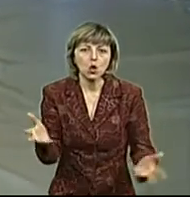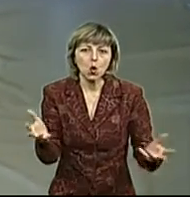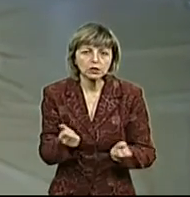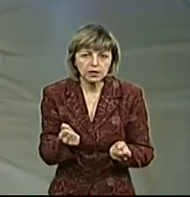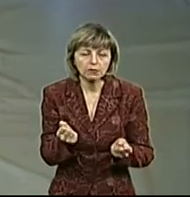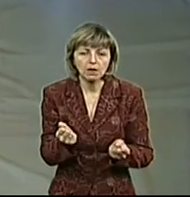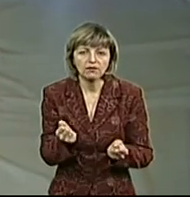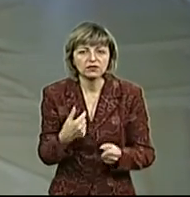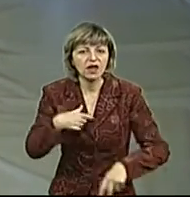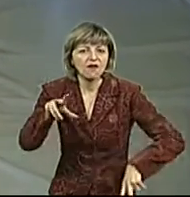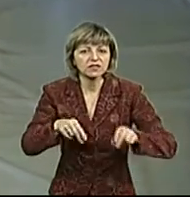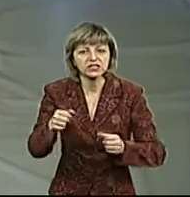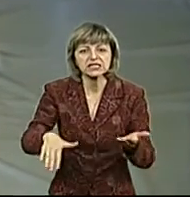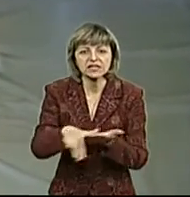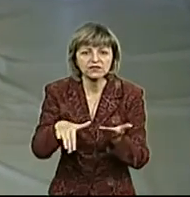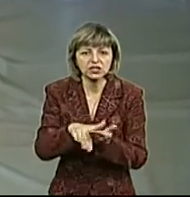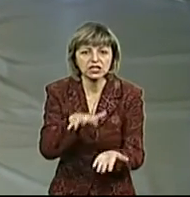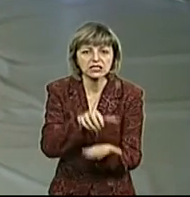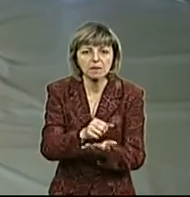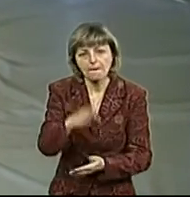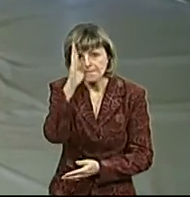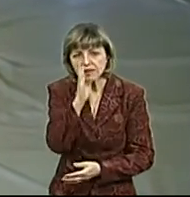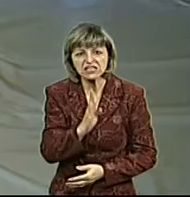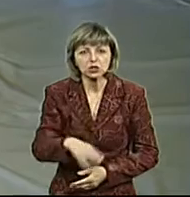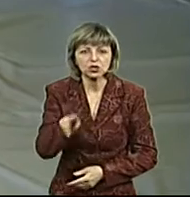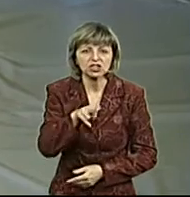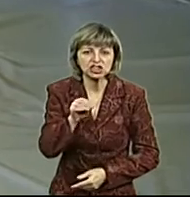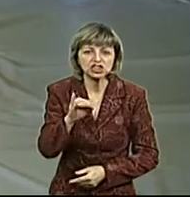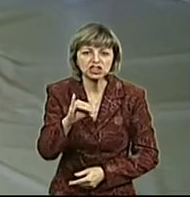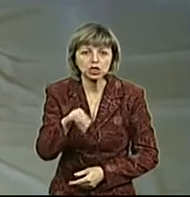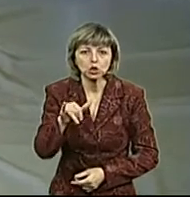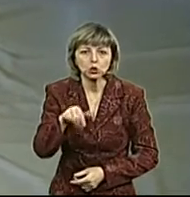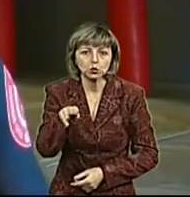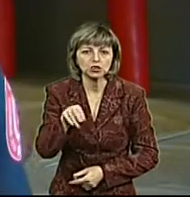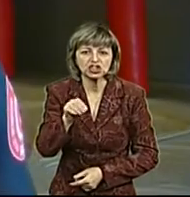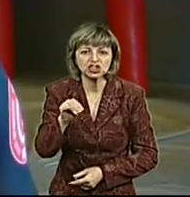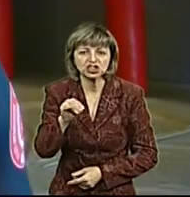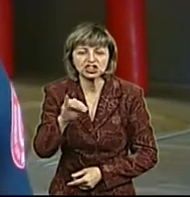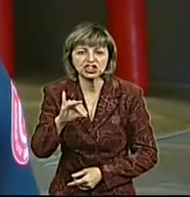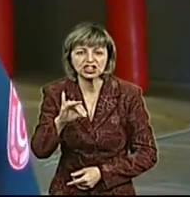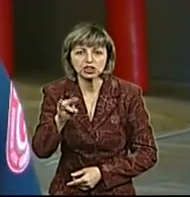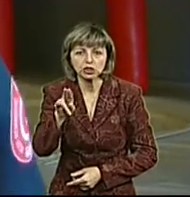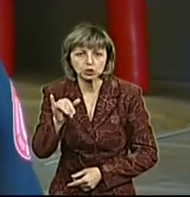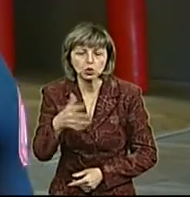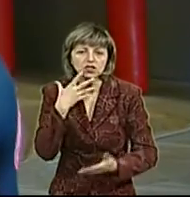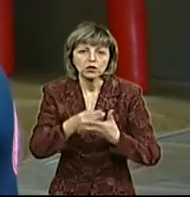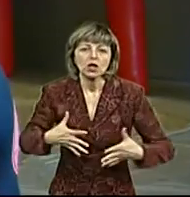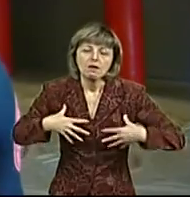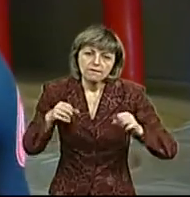отримав, ну, я вважаю, завдяки заняттям бразильському джиу-джитсу. Завдяки своїй, ну, правильно, своїй наполегливій праці,